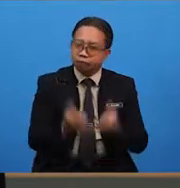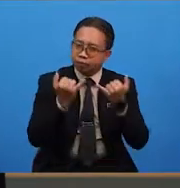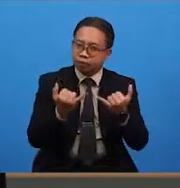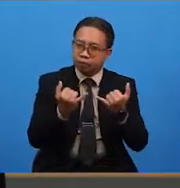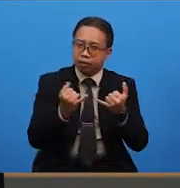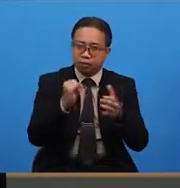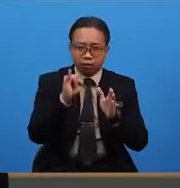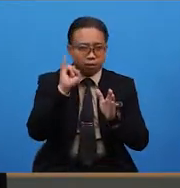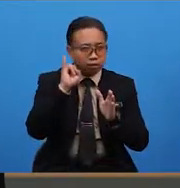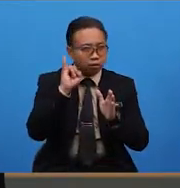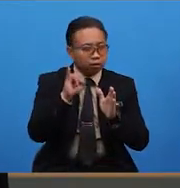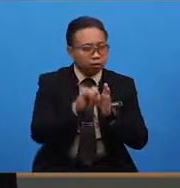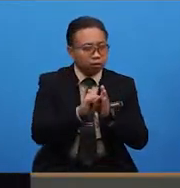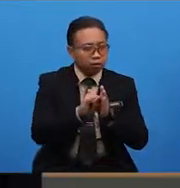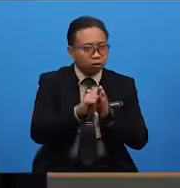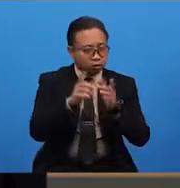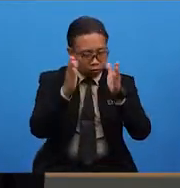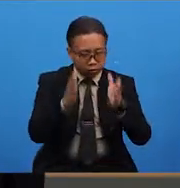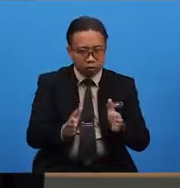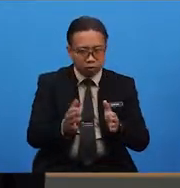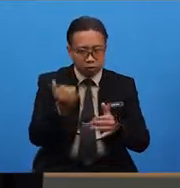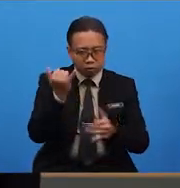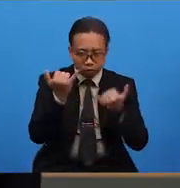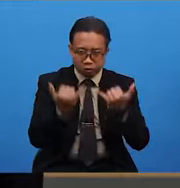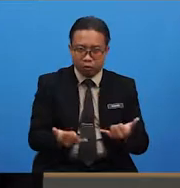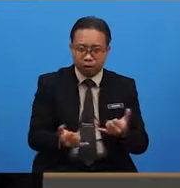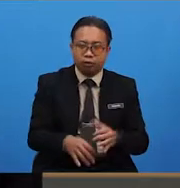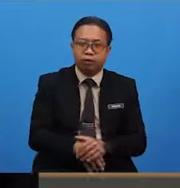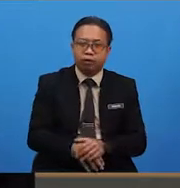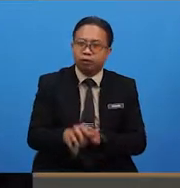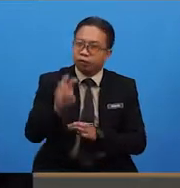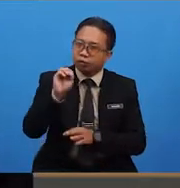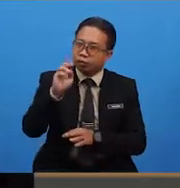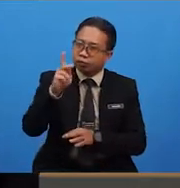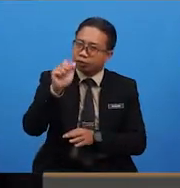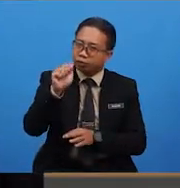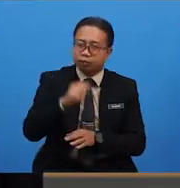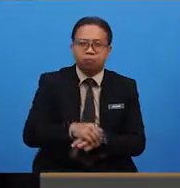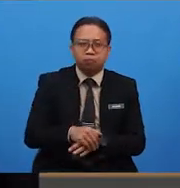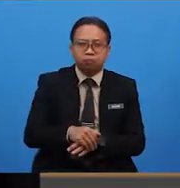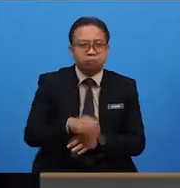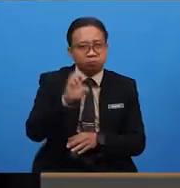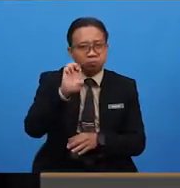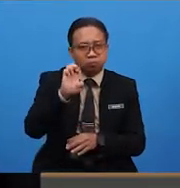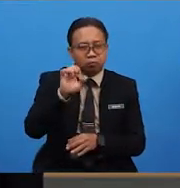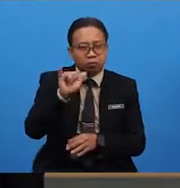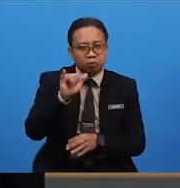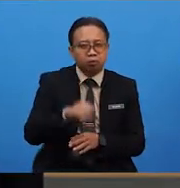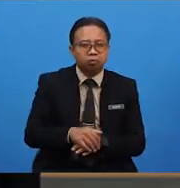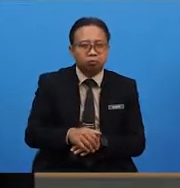yang turut meningkat naik seperti Muhammad Khairul Azman Emilia Yusuf Danau